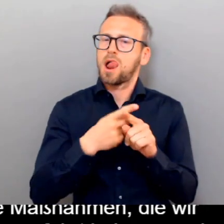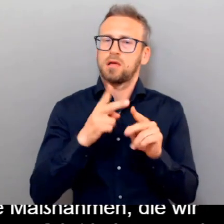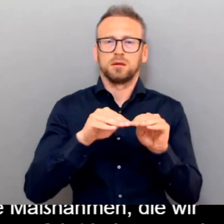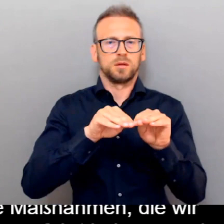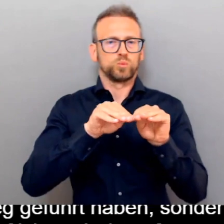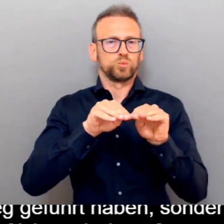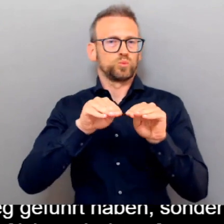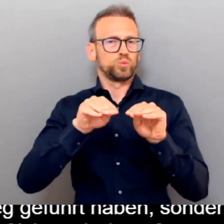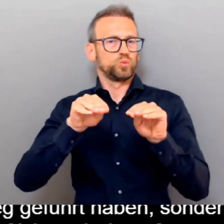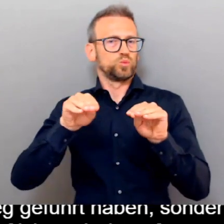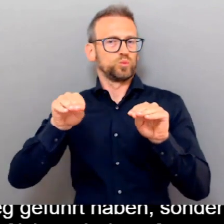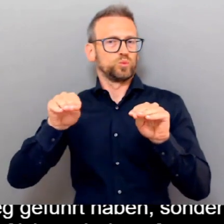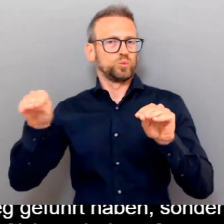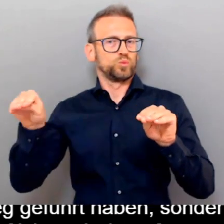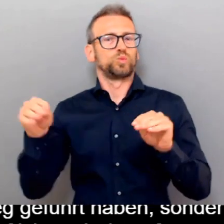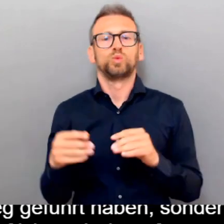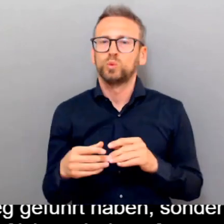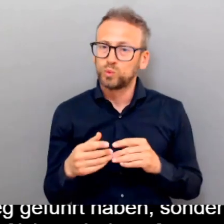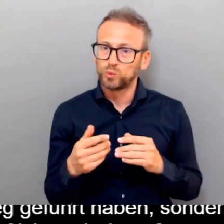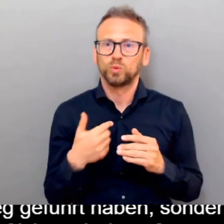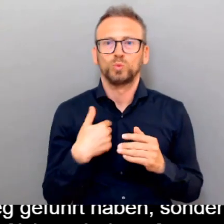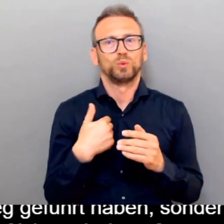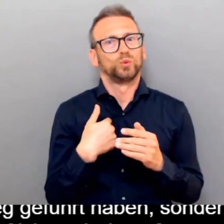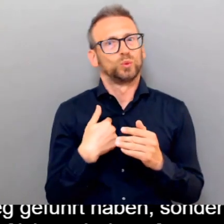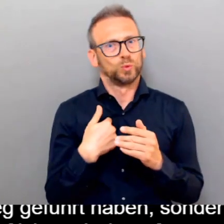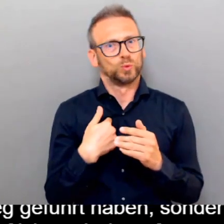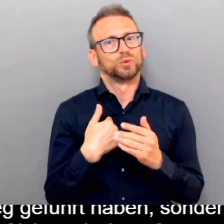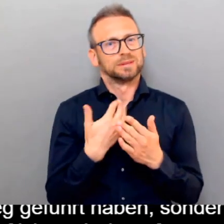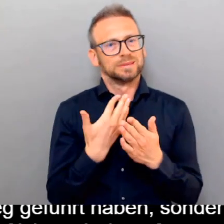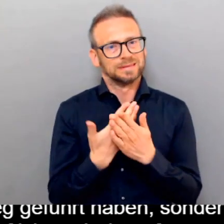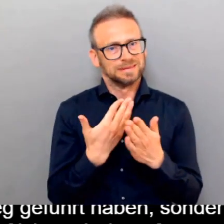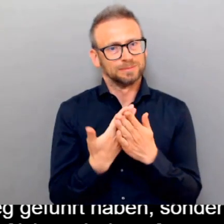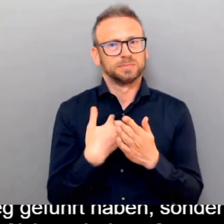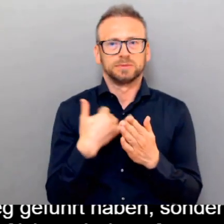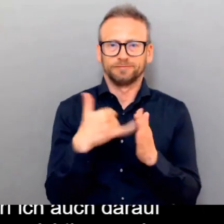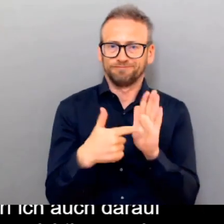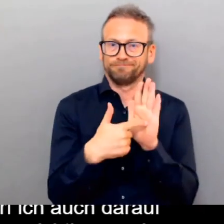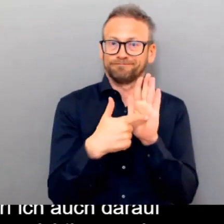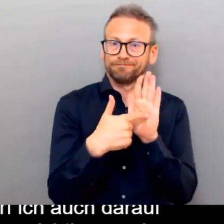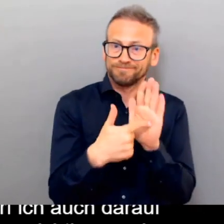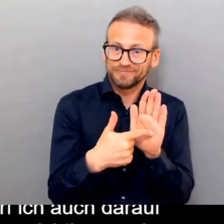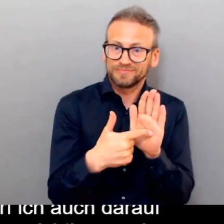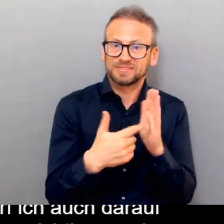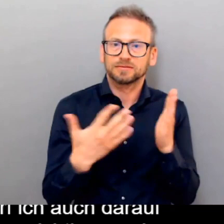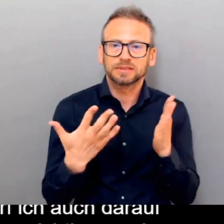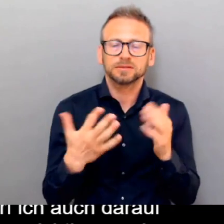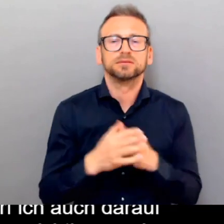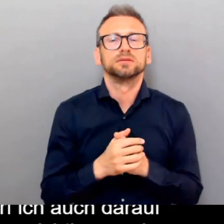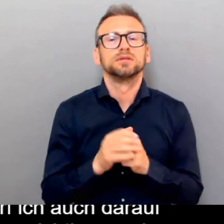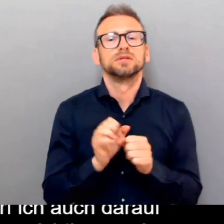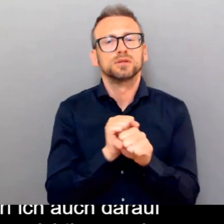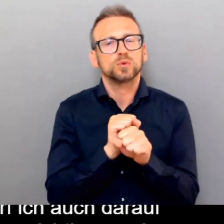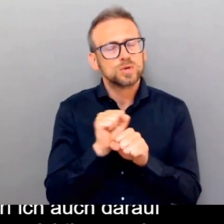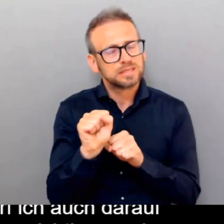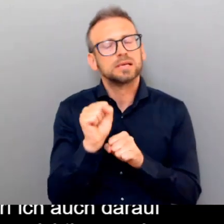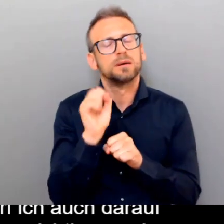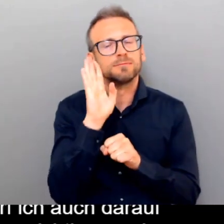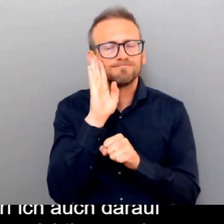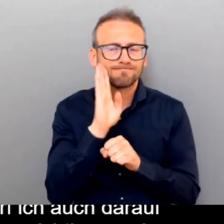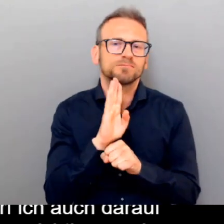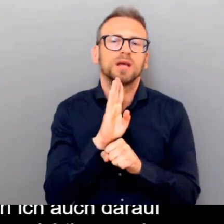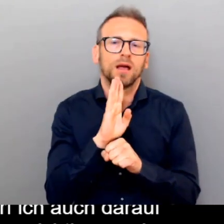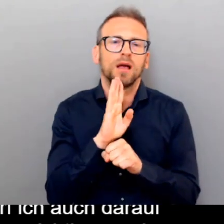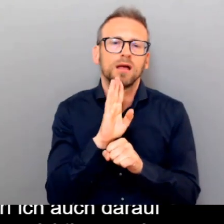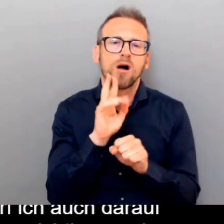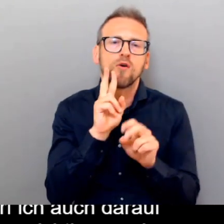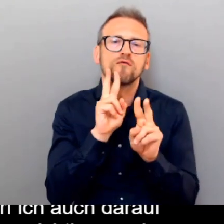zu sein, weil natürlich mit jeder Öffnung wieder mehr Kontakte zustande kommen. Alles das, was wir letzte Woche beschlossen haben,